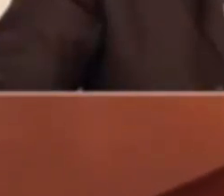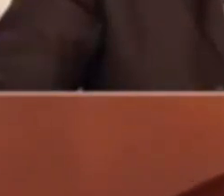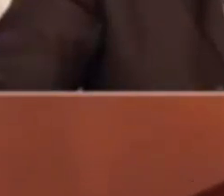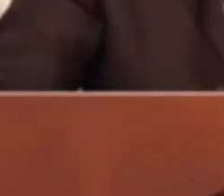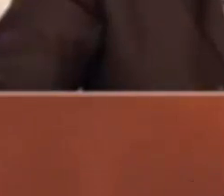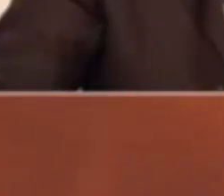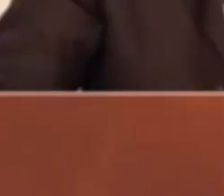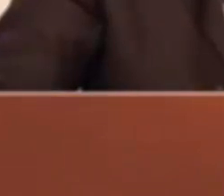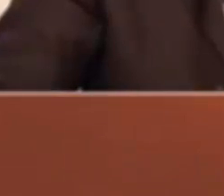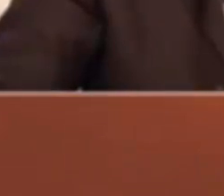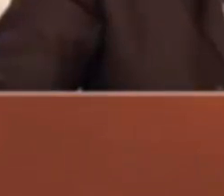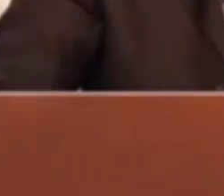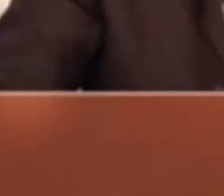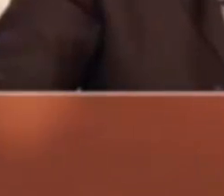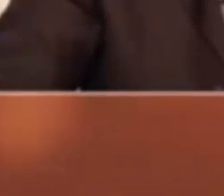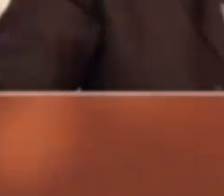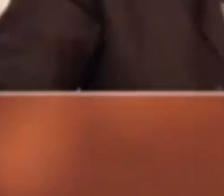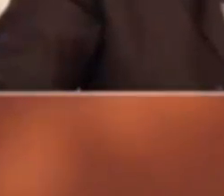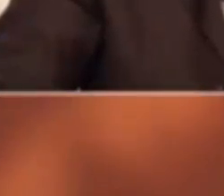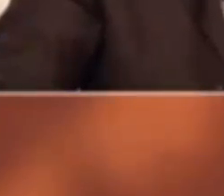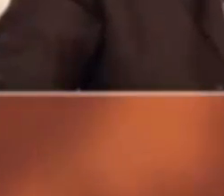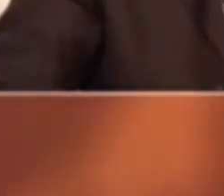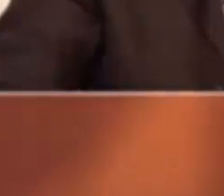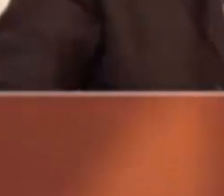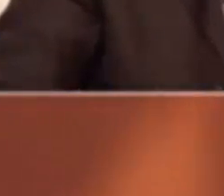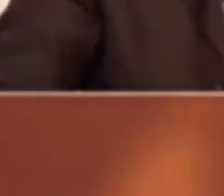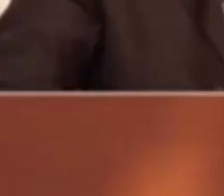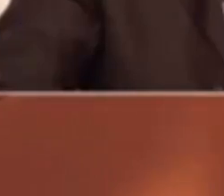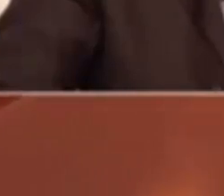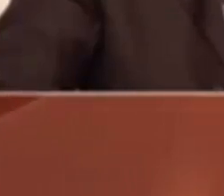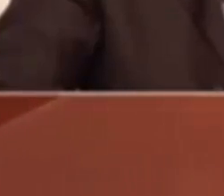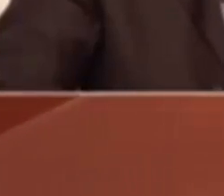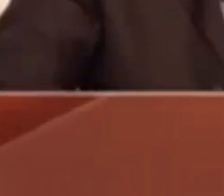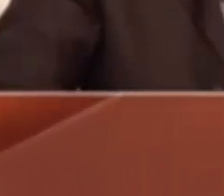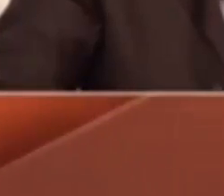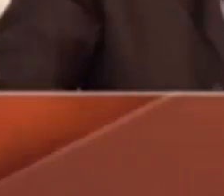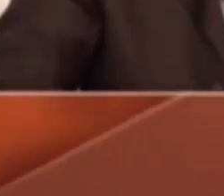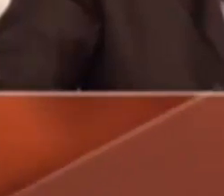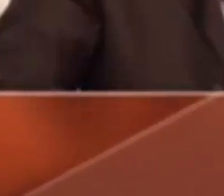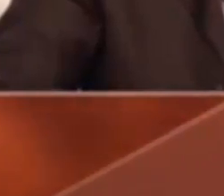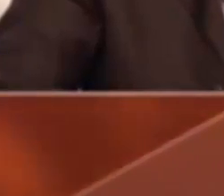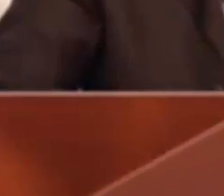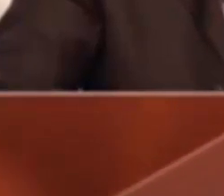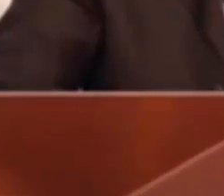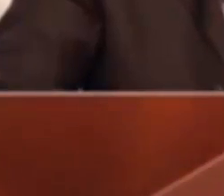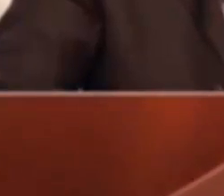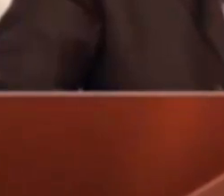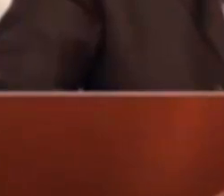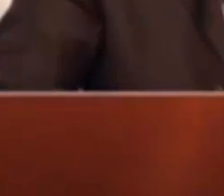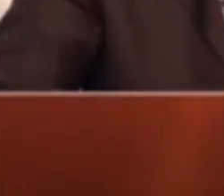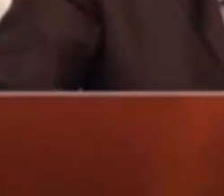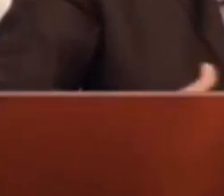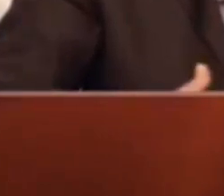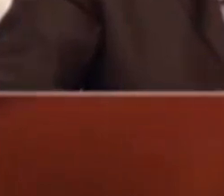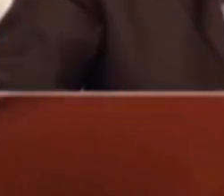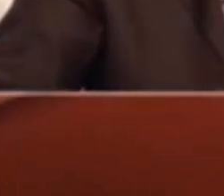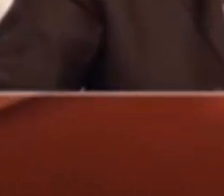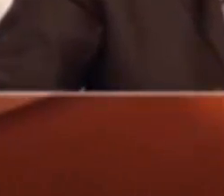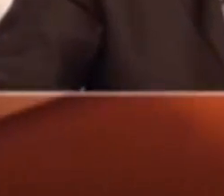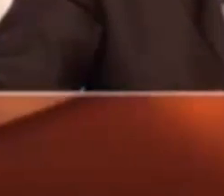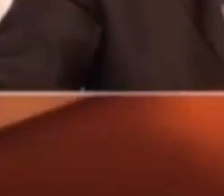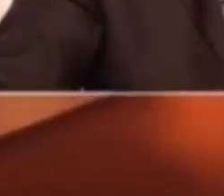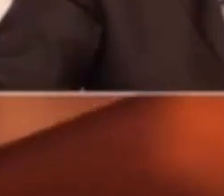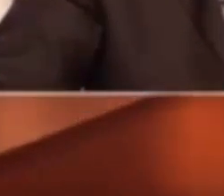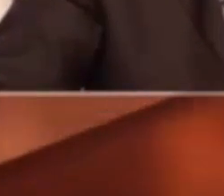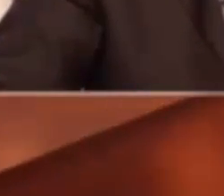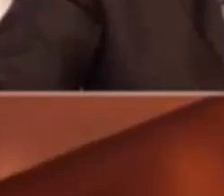وأنا كنمثل جمعية النصر اللي أنا الرئيس ديالها من قبل مني، يعني كان رئيس، ولكن انا زاولت